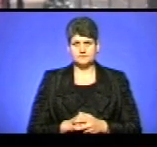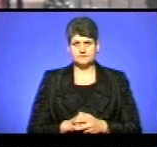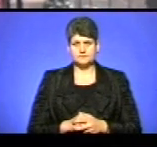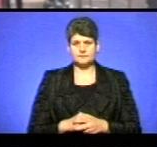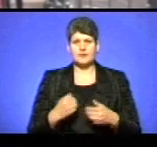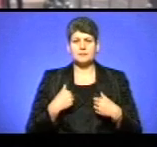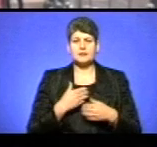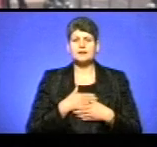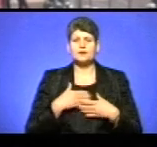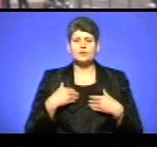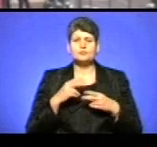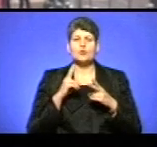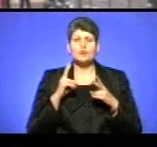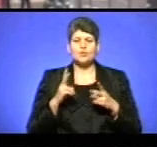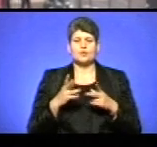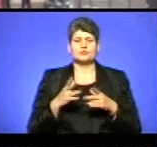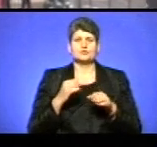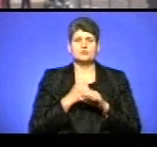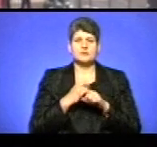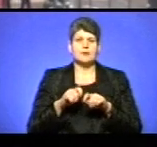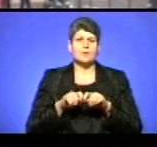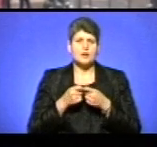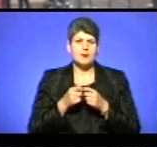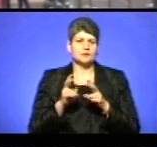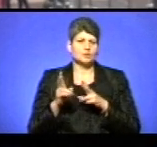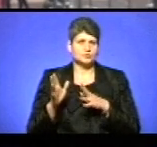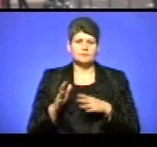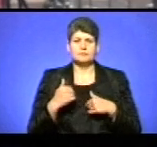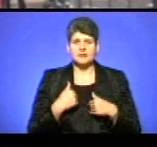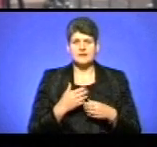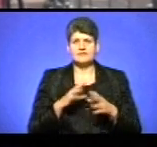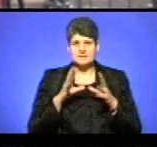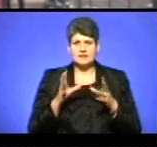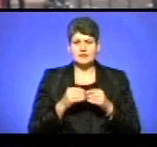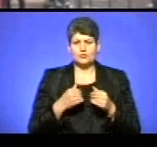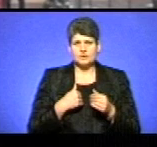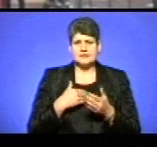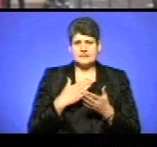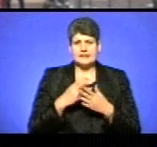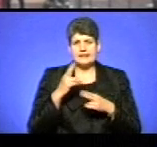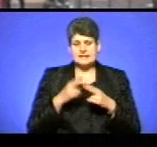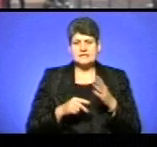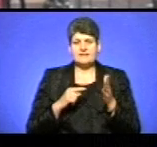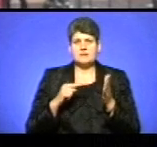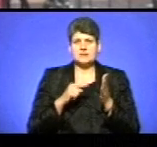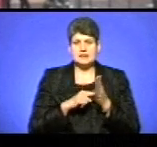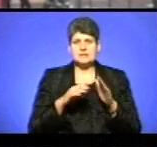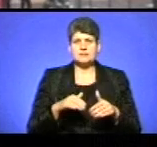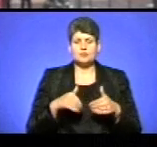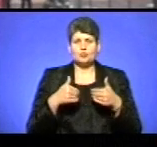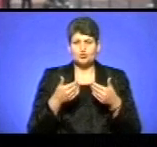Ми не хочемо когось там загнати в збитки, щось поламати. Взагалі в нас є кінцева така мета – запропонувати